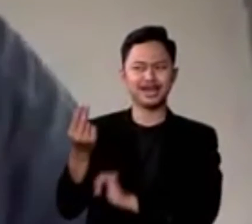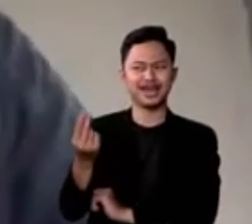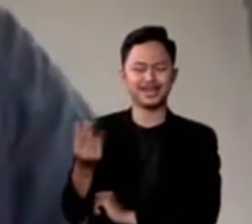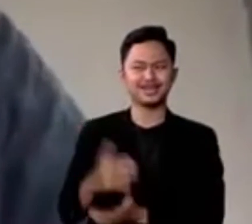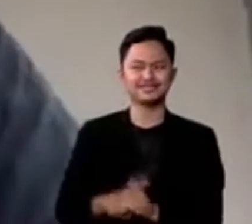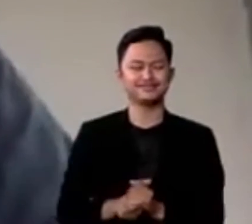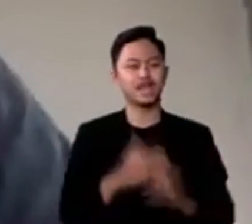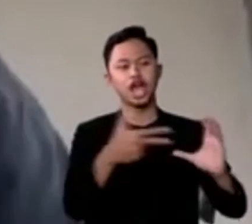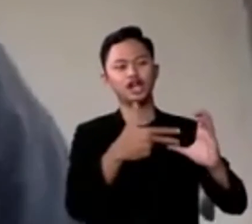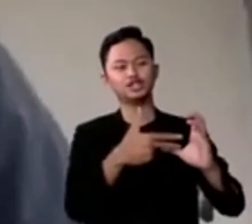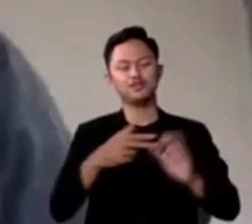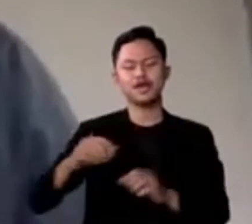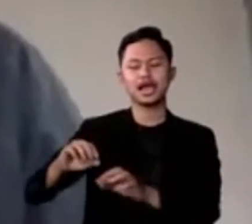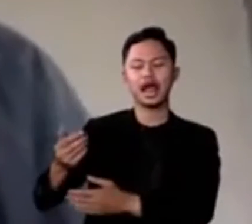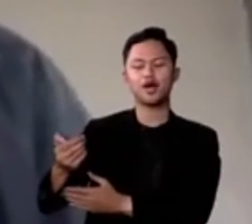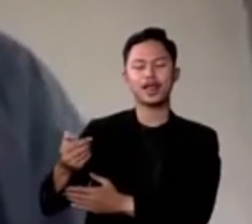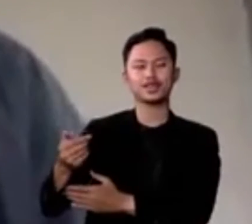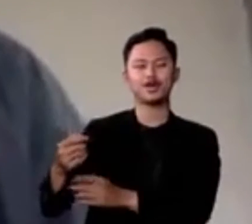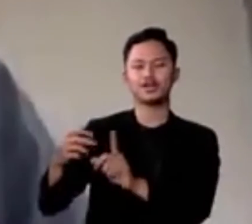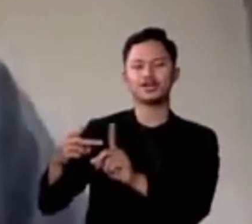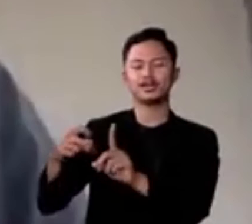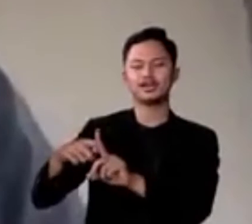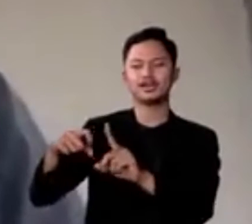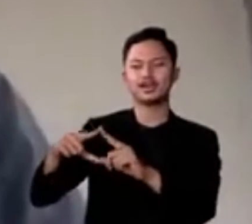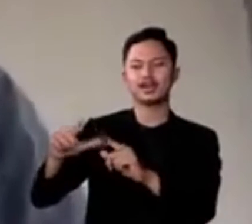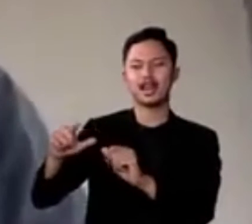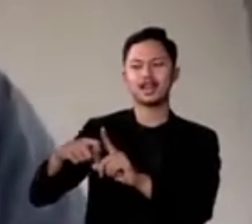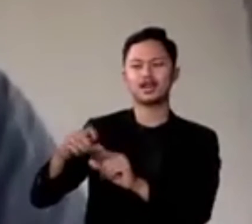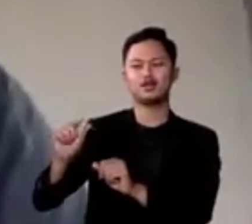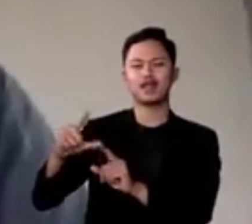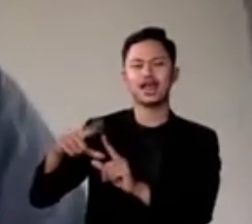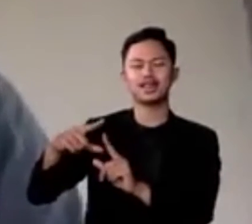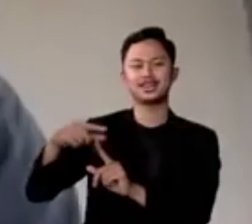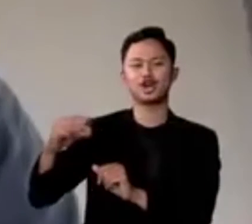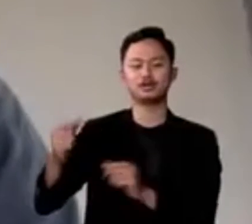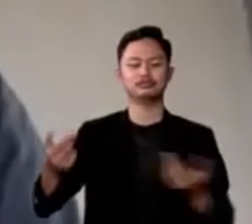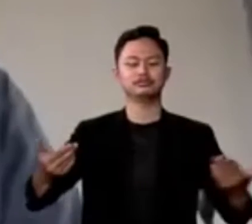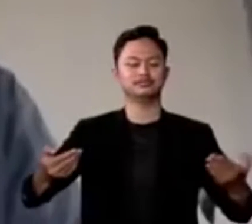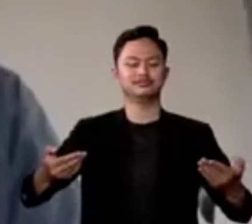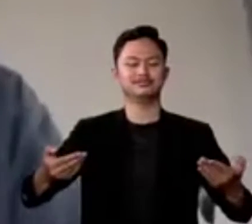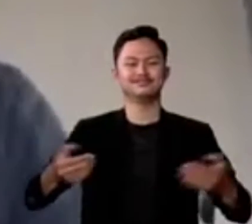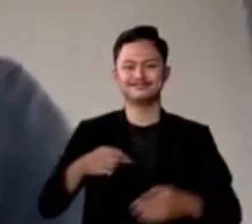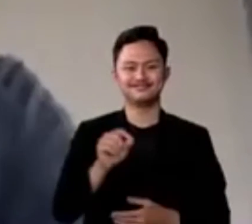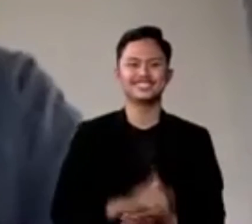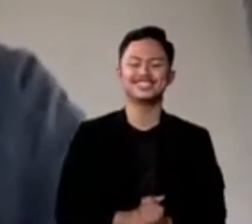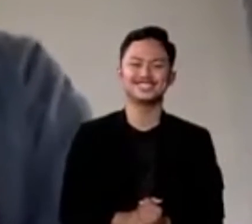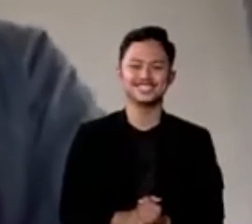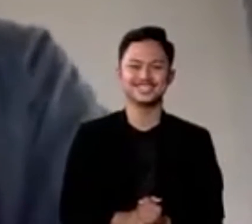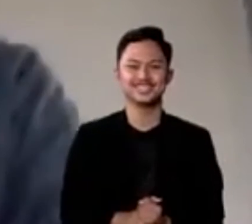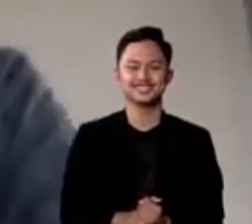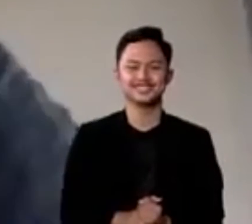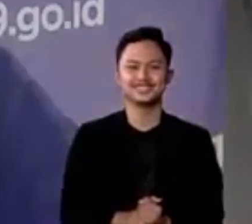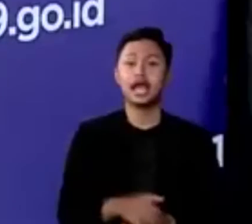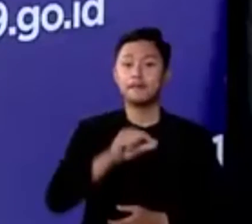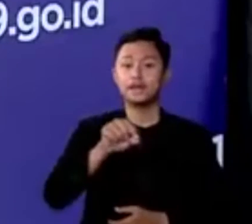kalkulator bekerja enak Haha jadi bisa langsung hitung begitu tapi kan ini banyak ya industri kreatif ataupun